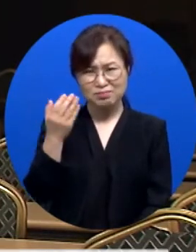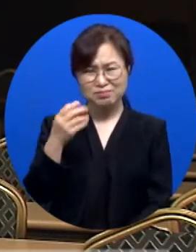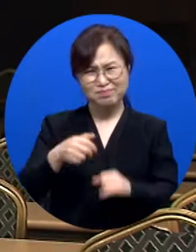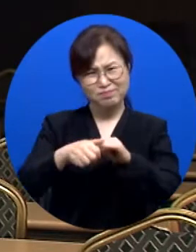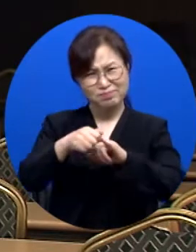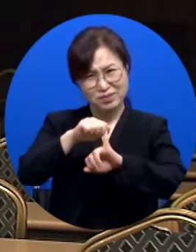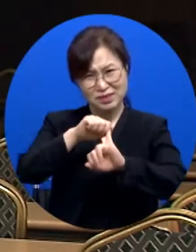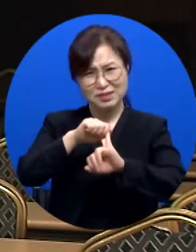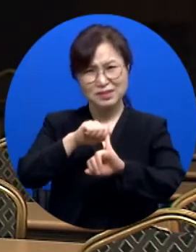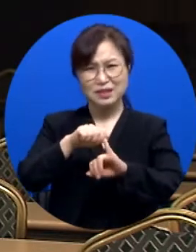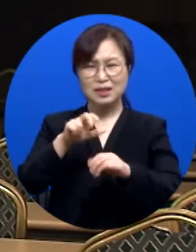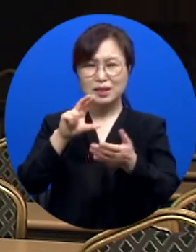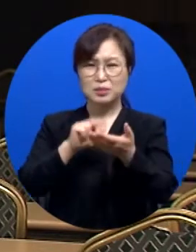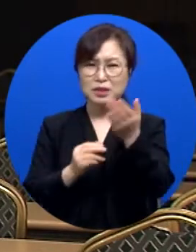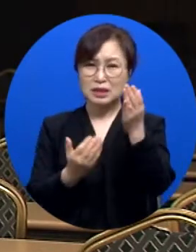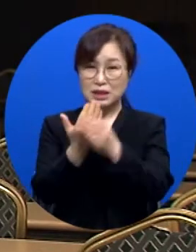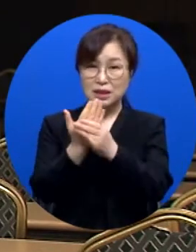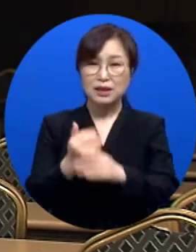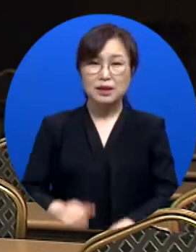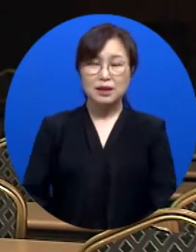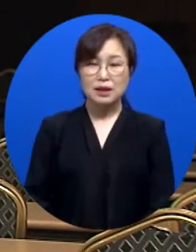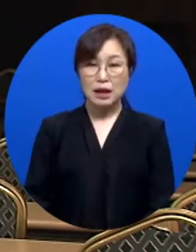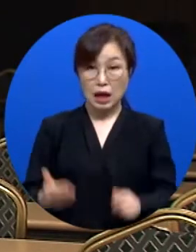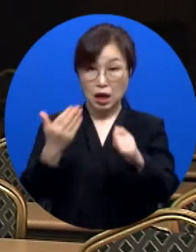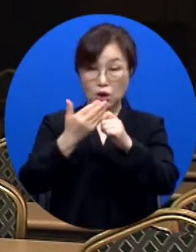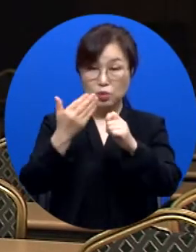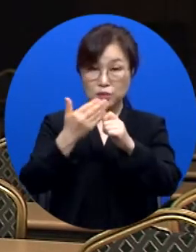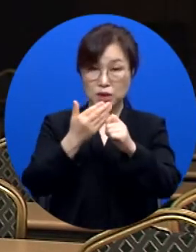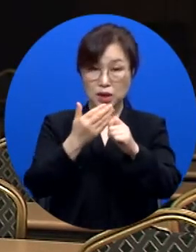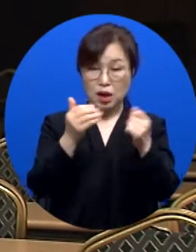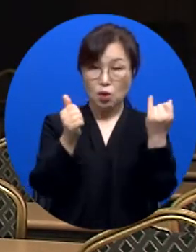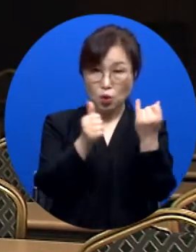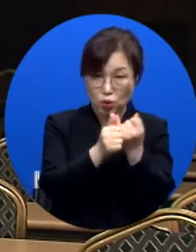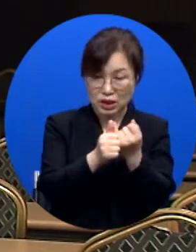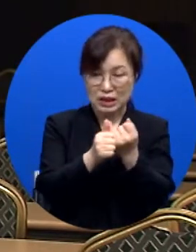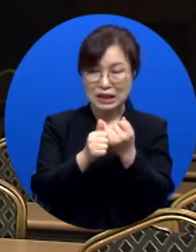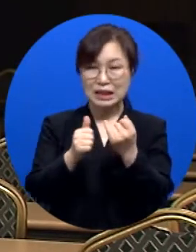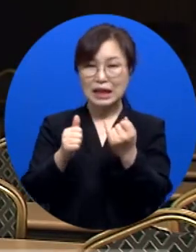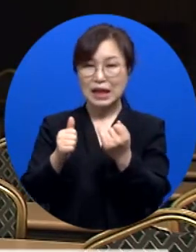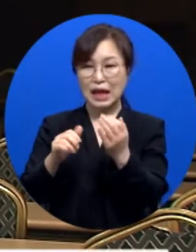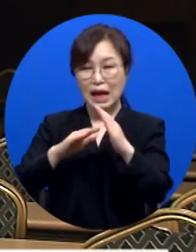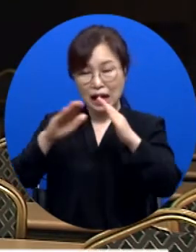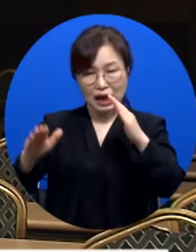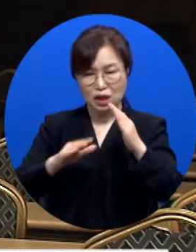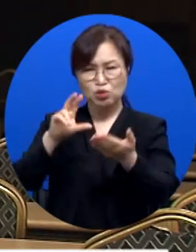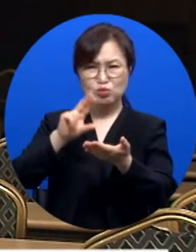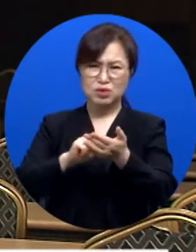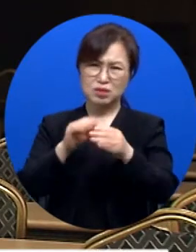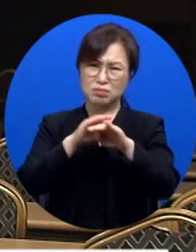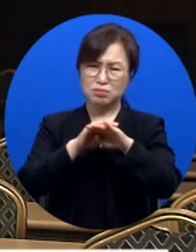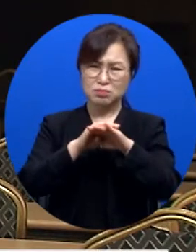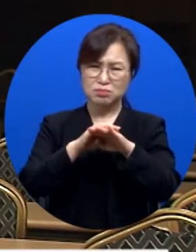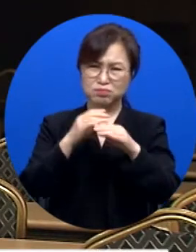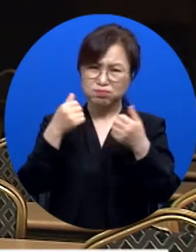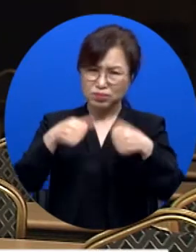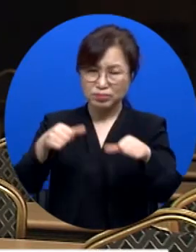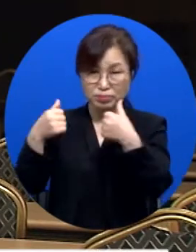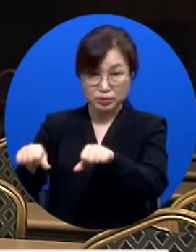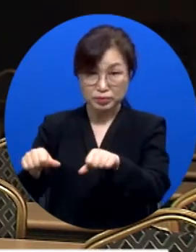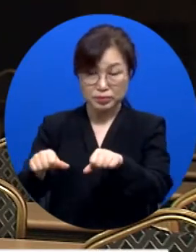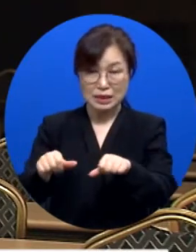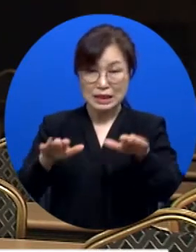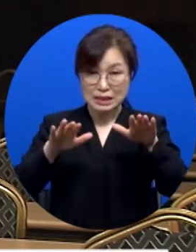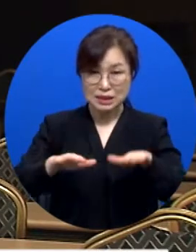문제가 되시오 아홉번째 혼인과 가족들의 붕괴 각 이라 합니다 현재 28개 나라